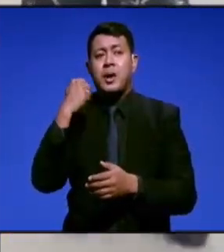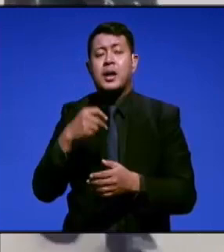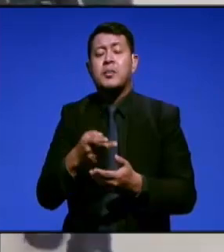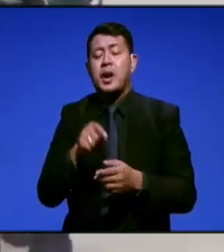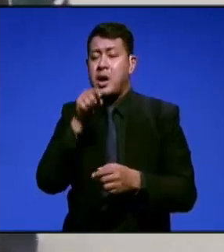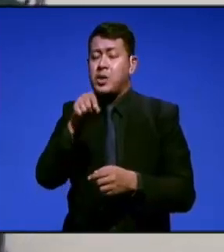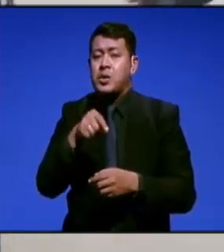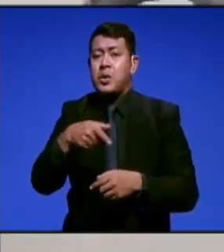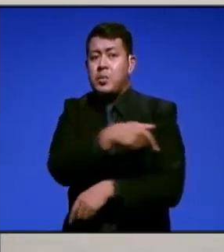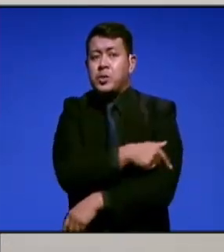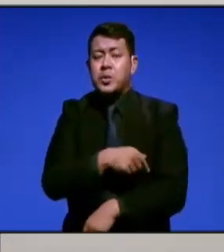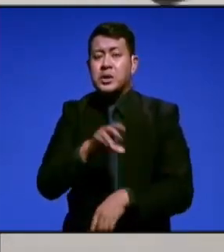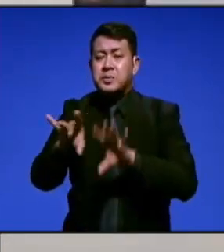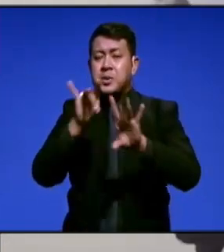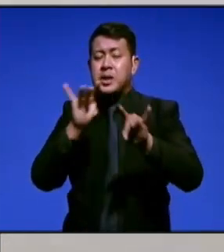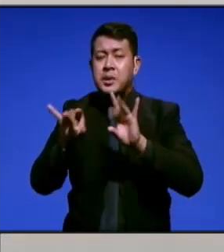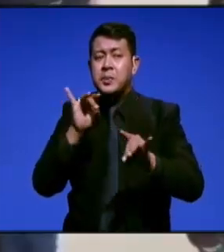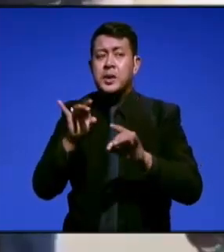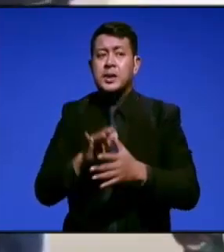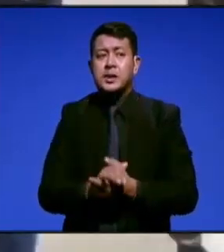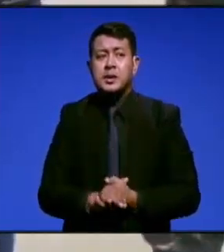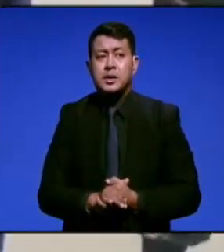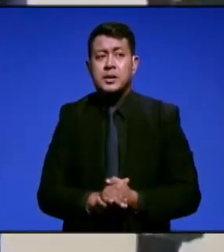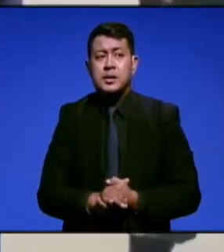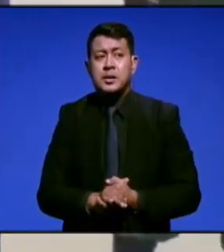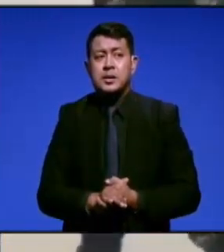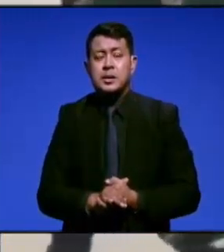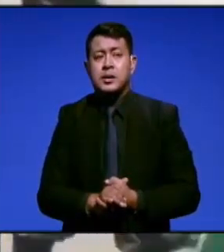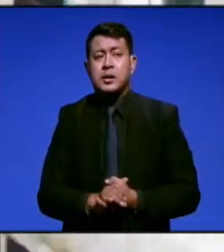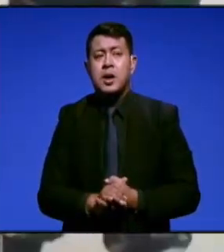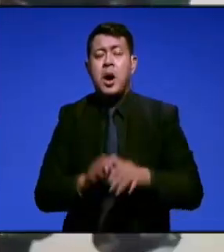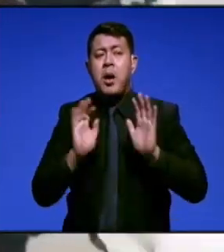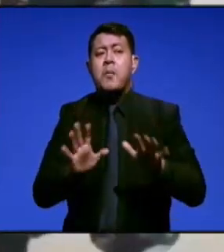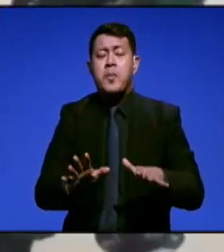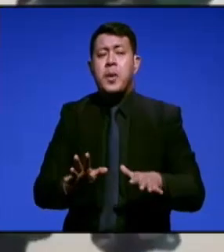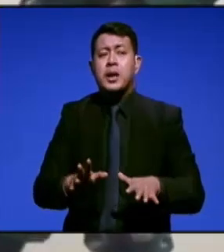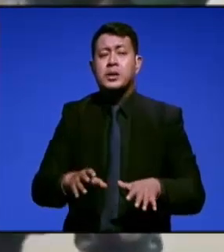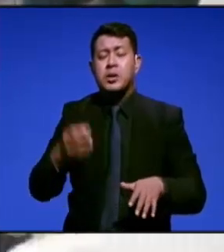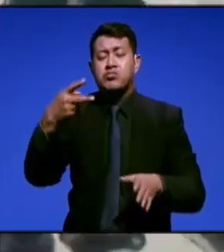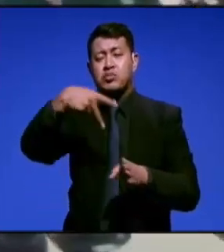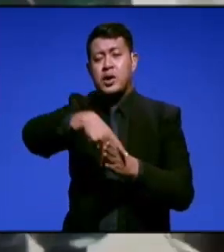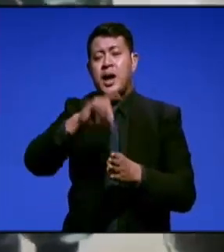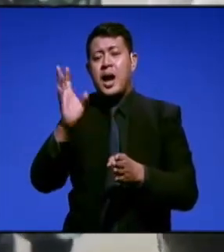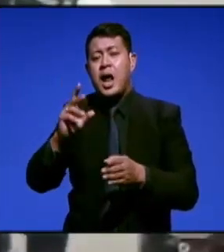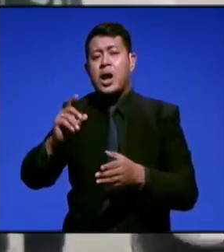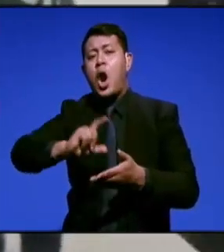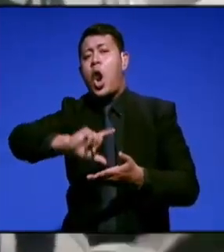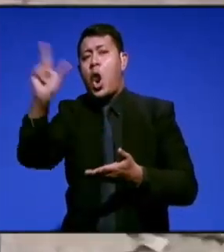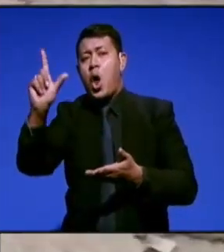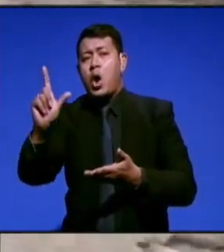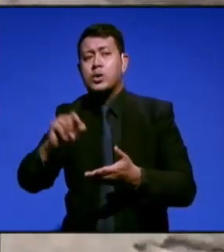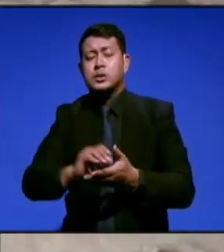Mereka menuding petugas tebang pilih saat menerapkan aturan PSBB. Pasalnya banyak pengendara lain yang justru lolos dari